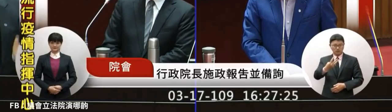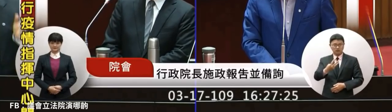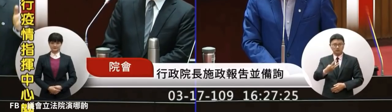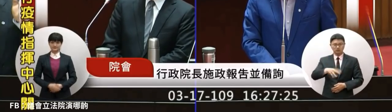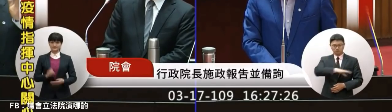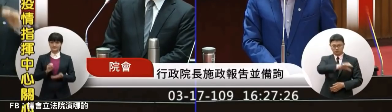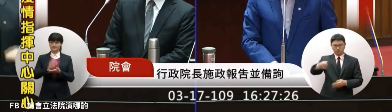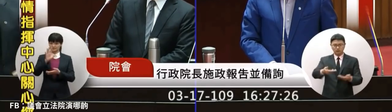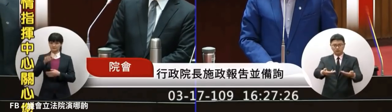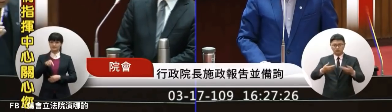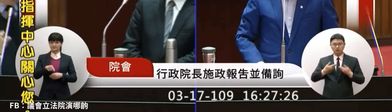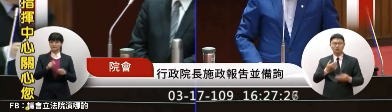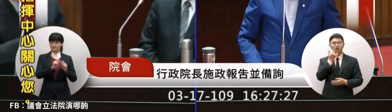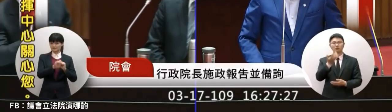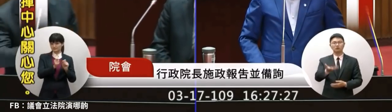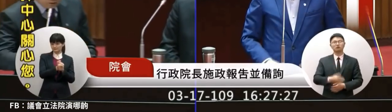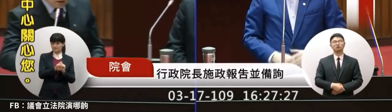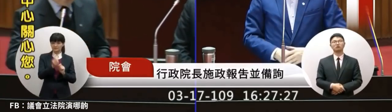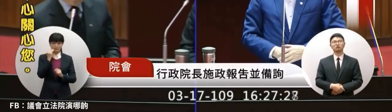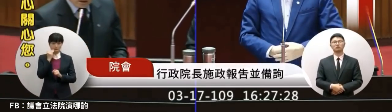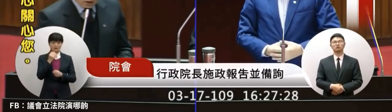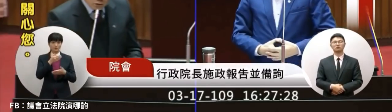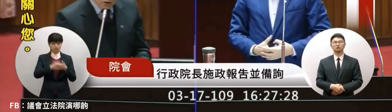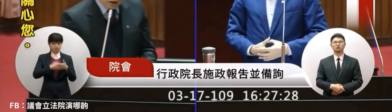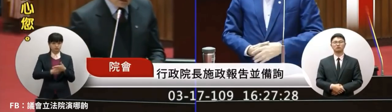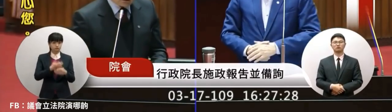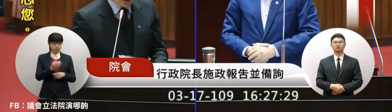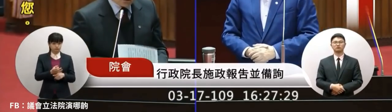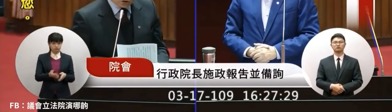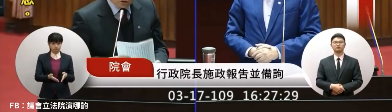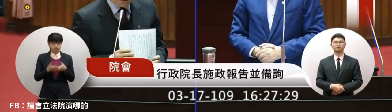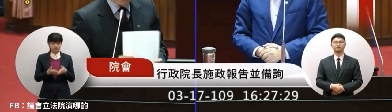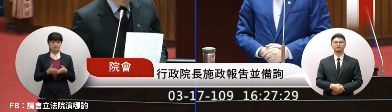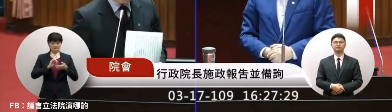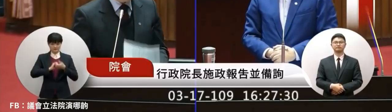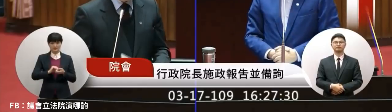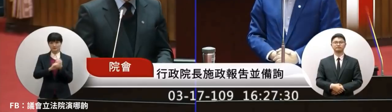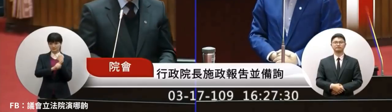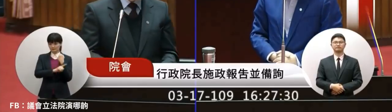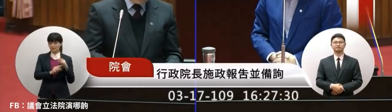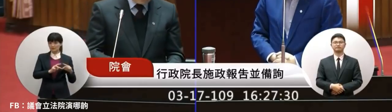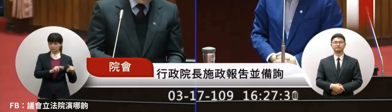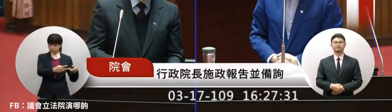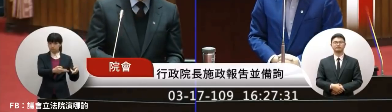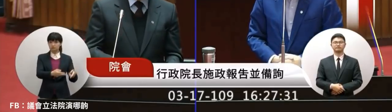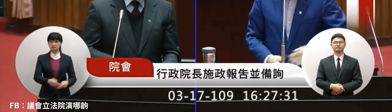跟委员报告，这税是都是如果要减征的话，基本上都是要透过修法的方式。